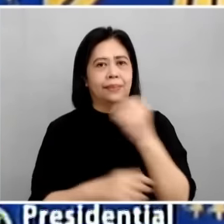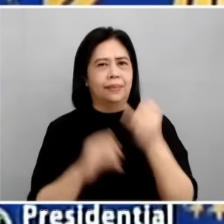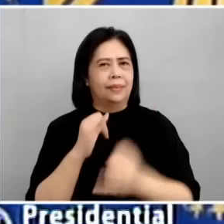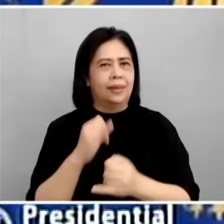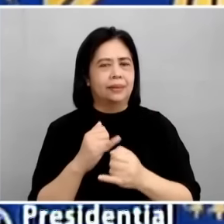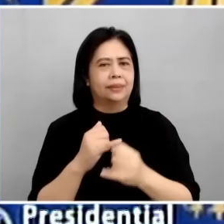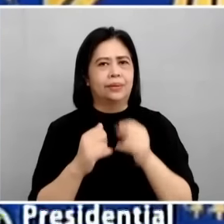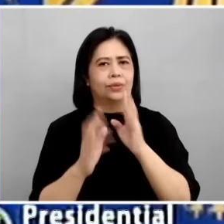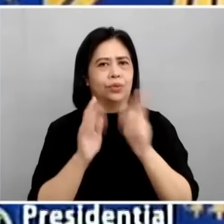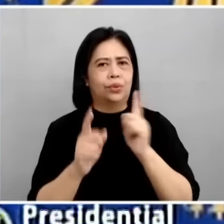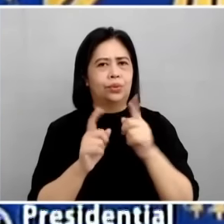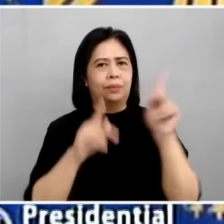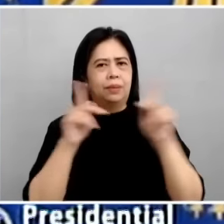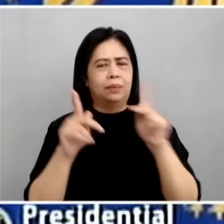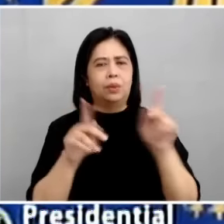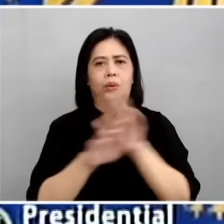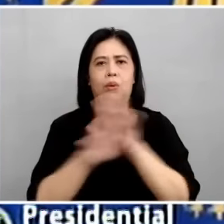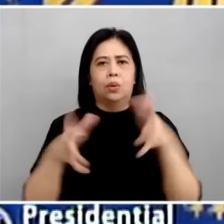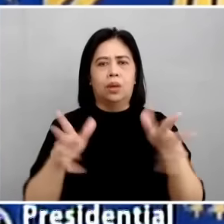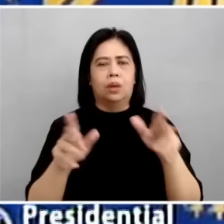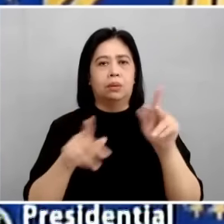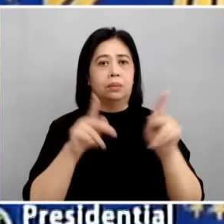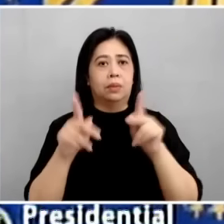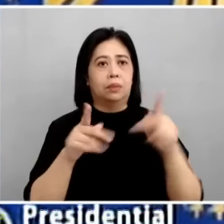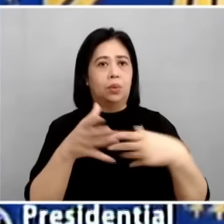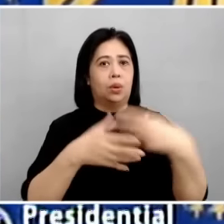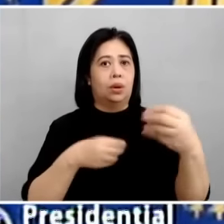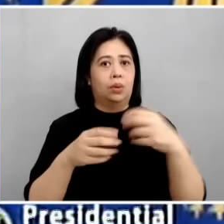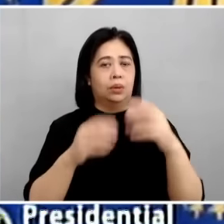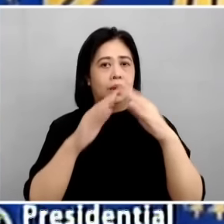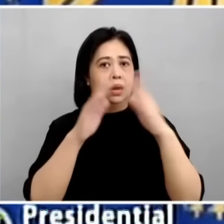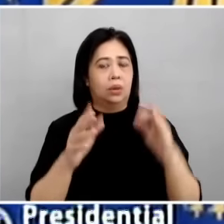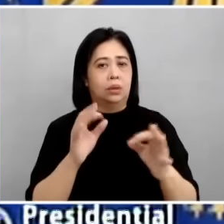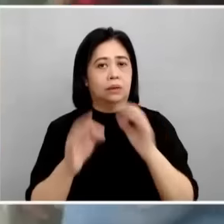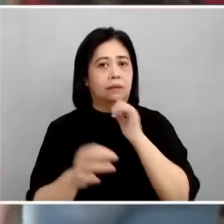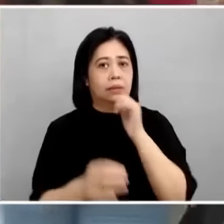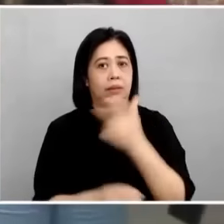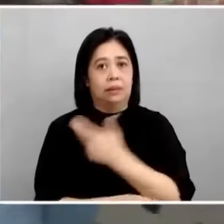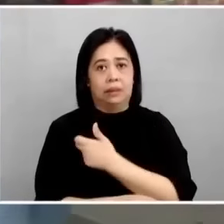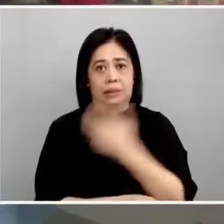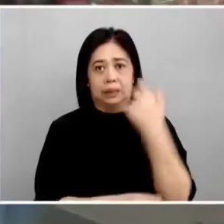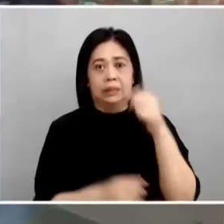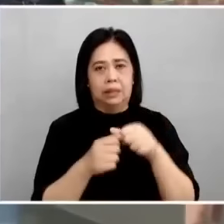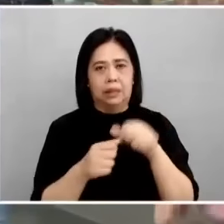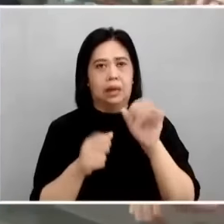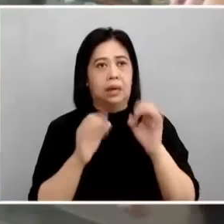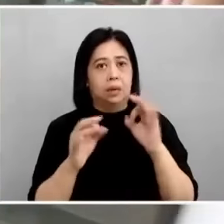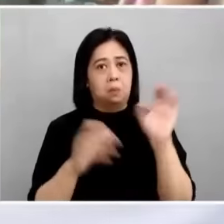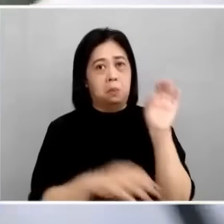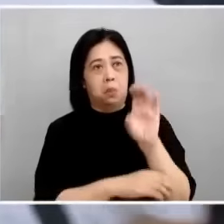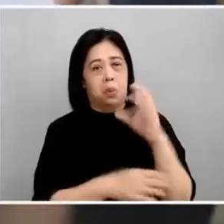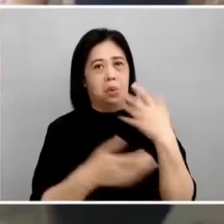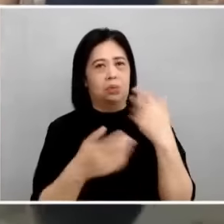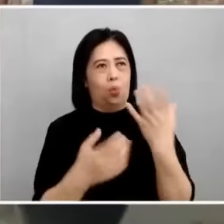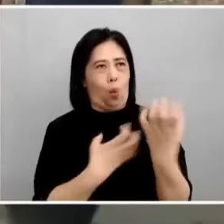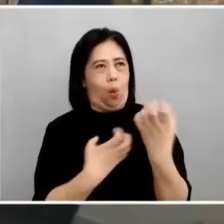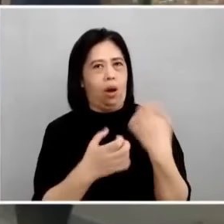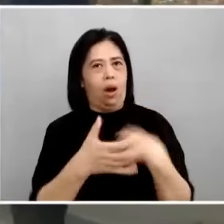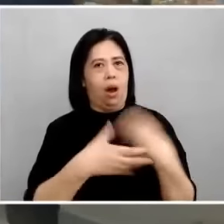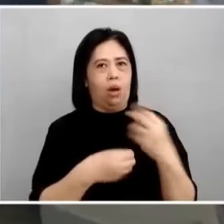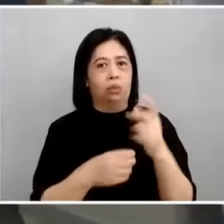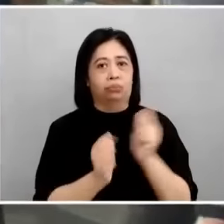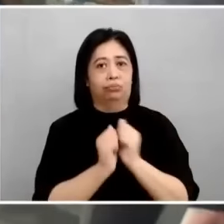the People na huwag hayaan ng mga otoridad na lumabas ng bahay ang mga hindi pa bakunado. At kung magpumilit pang lumabas, ay